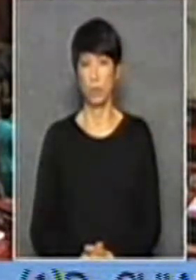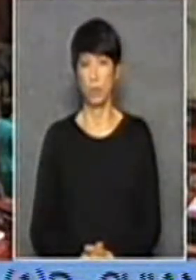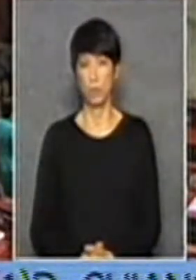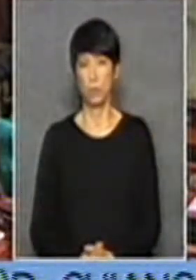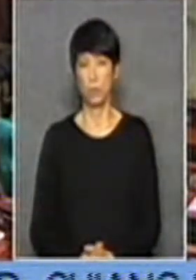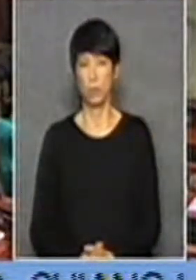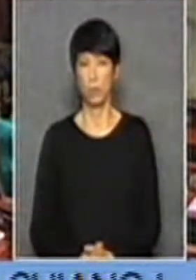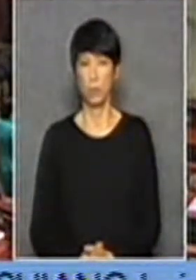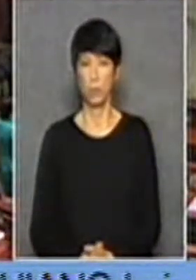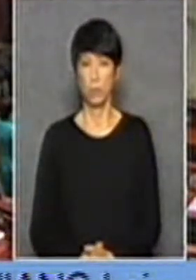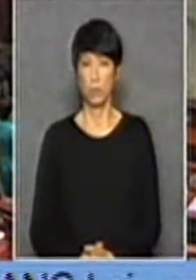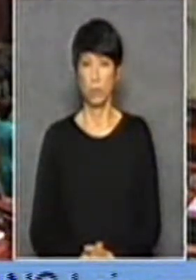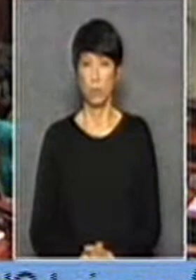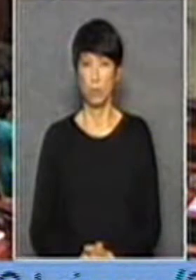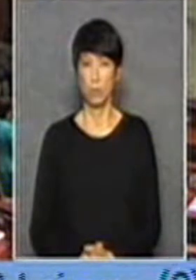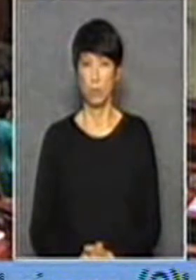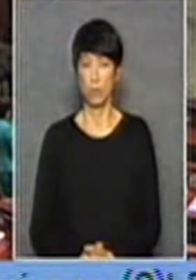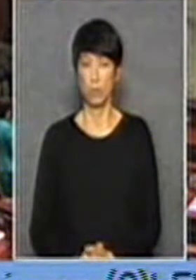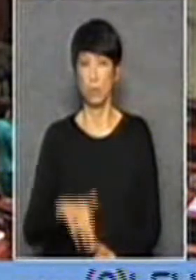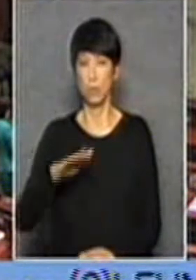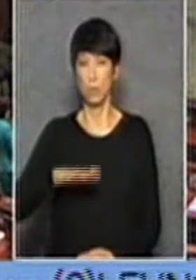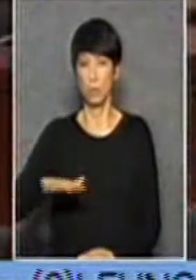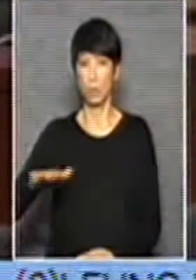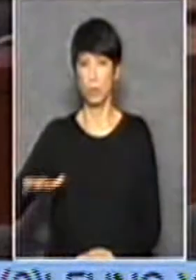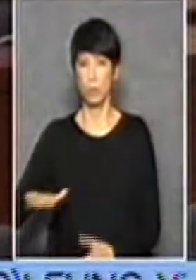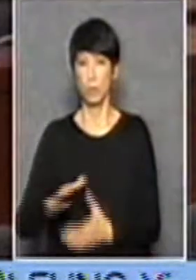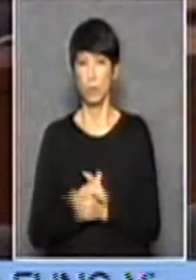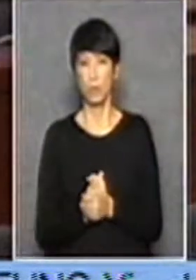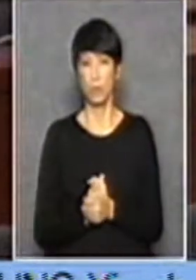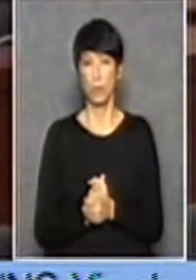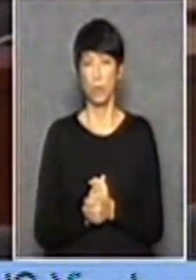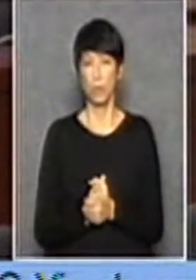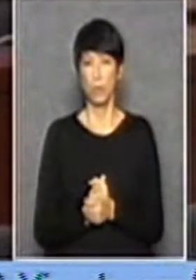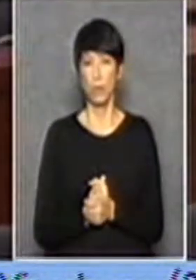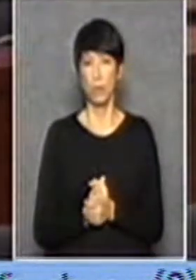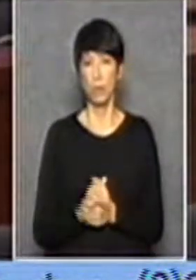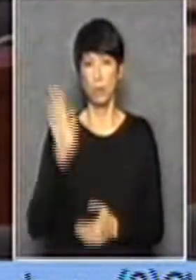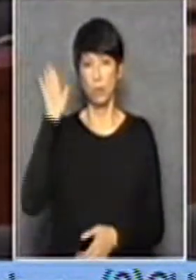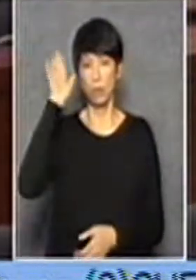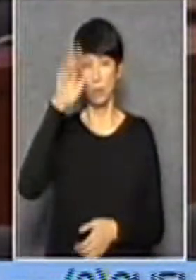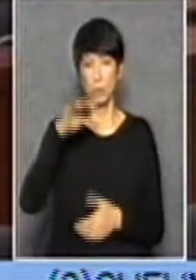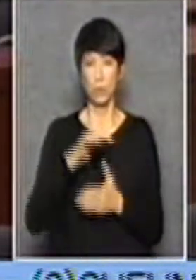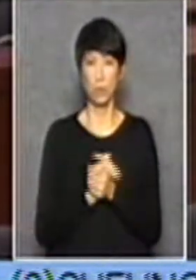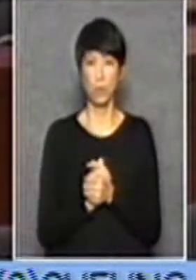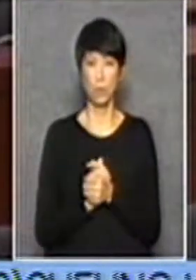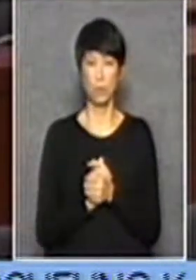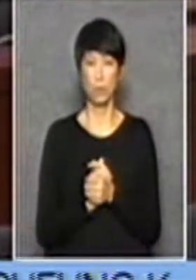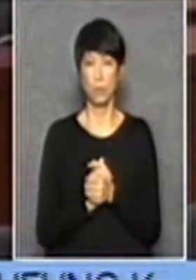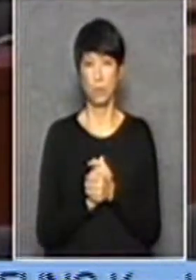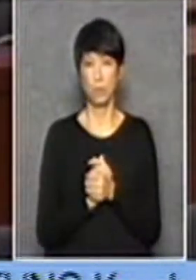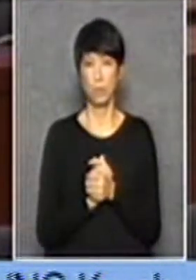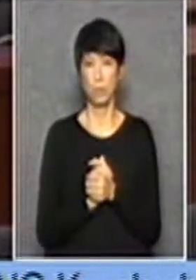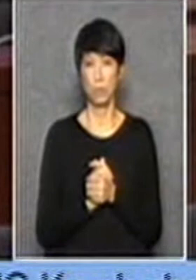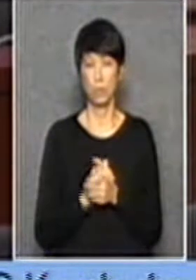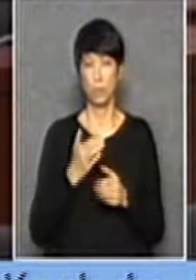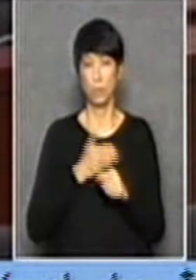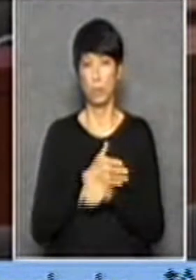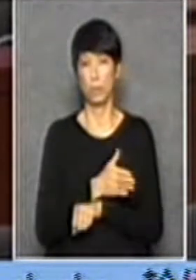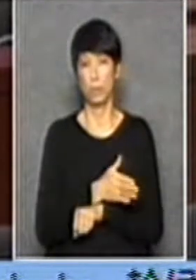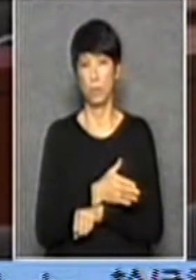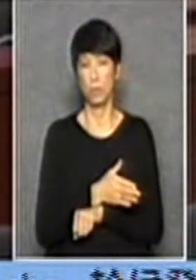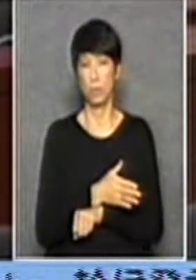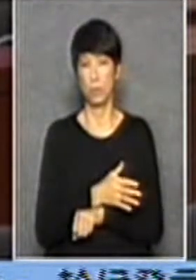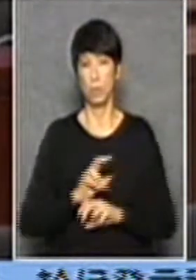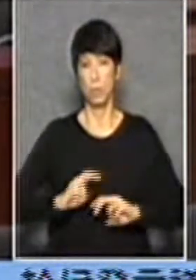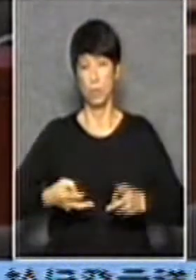主席，兒童呢，就是我們社會的未來，社會的發展成功啊，還是